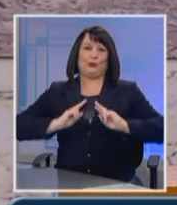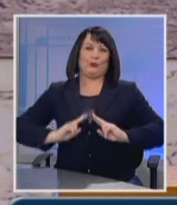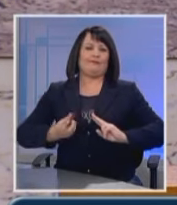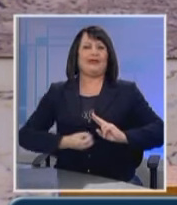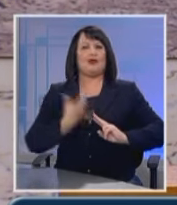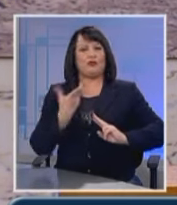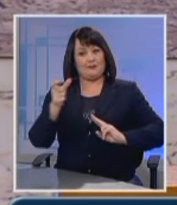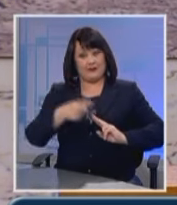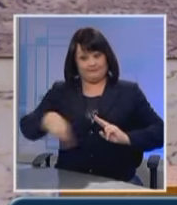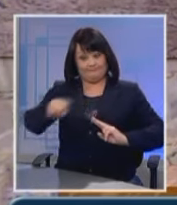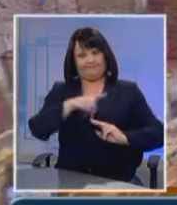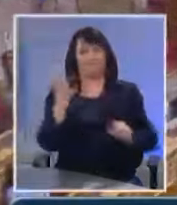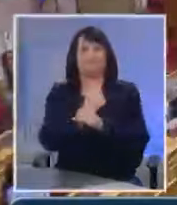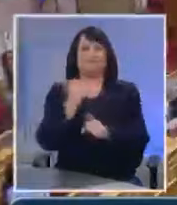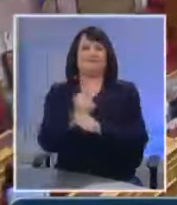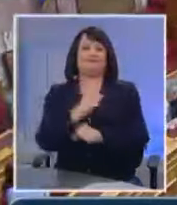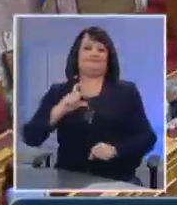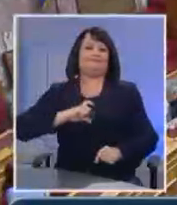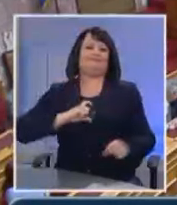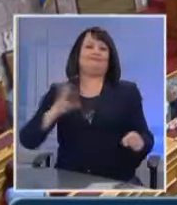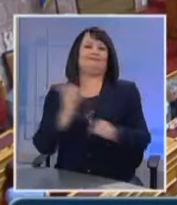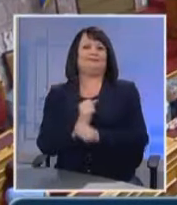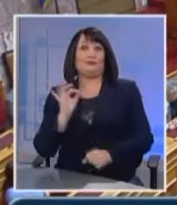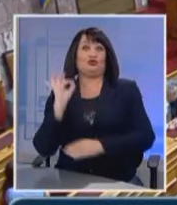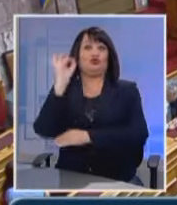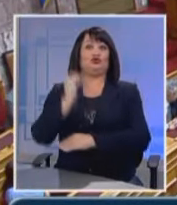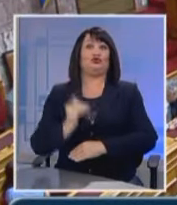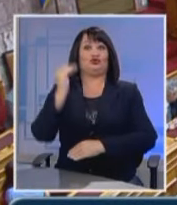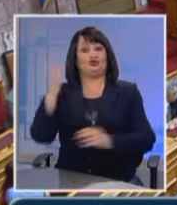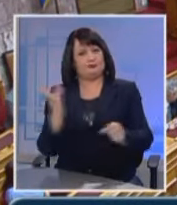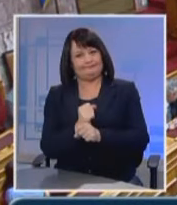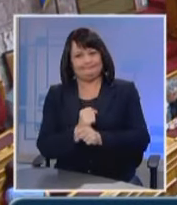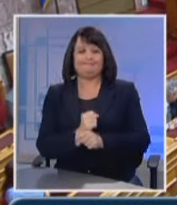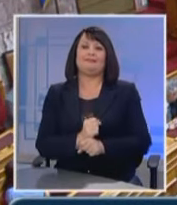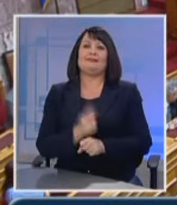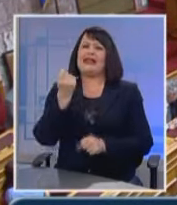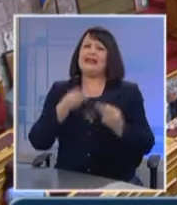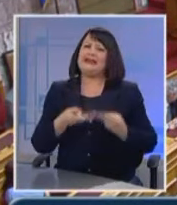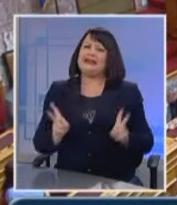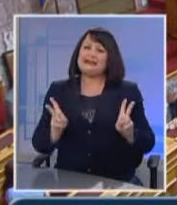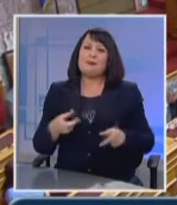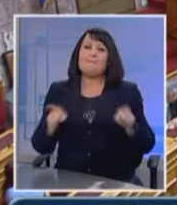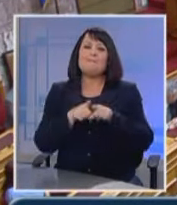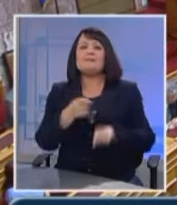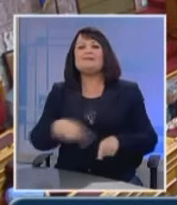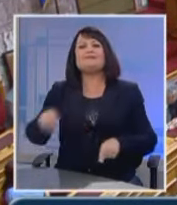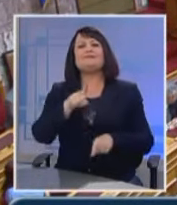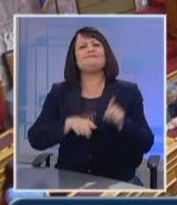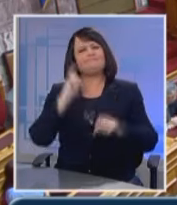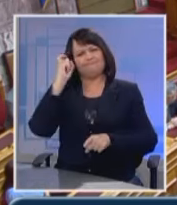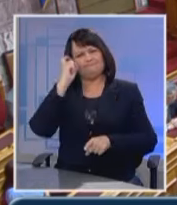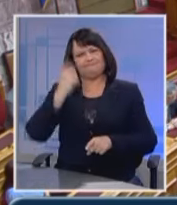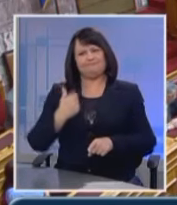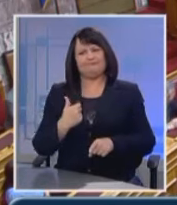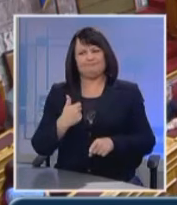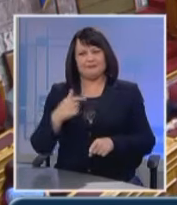που νιώσατε από την επίτευξη των υψηλών στόχων που είχατε θέσει. Επιτρέψτε μου να μοιραστώ μαζί σας κάποιες σκέψεις που